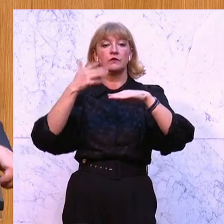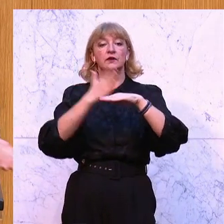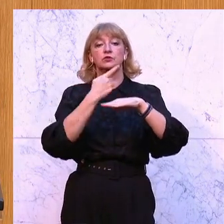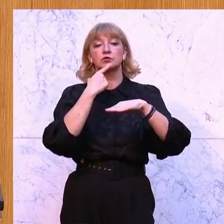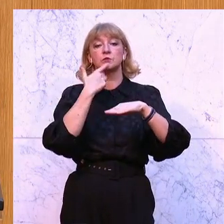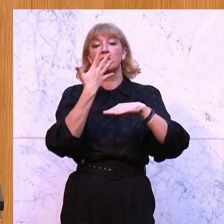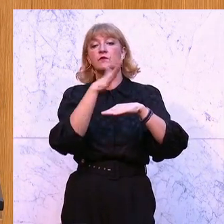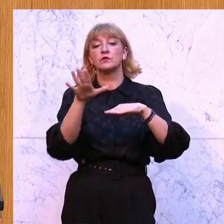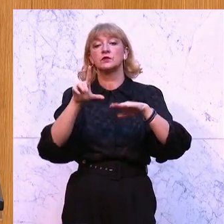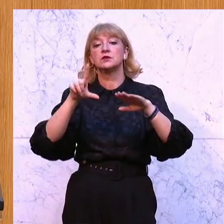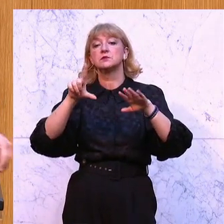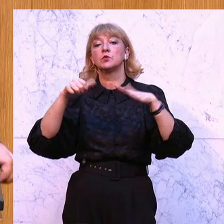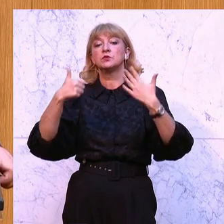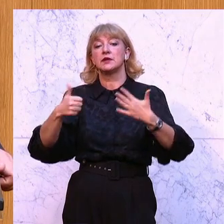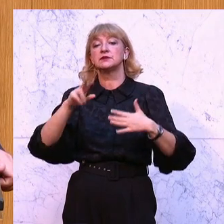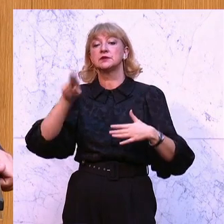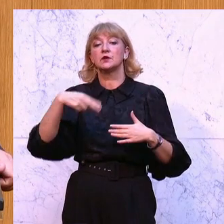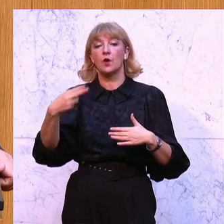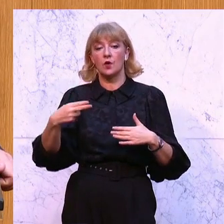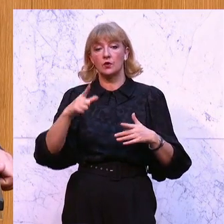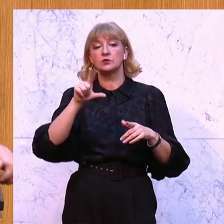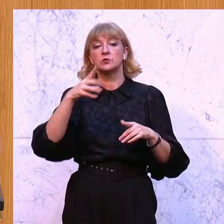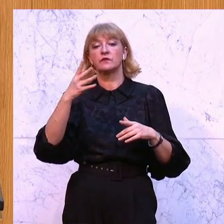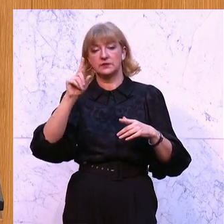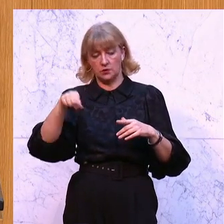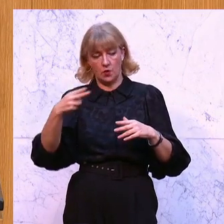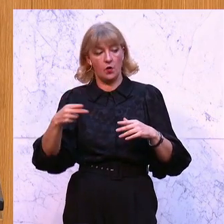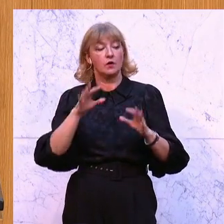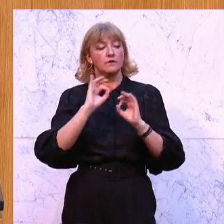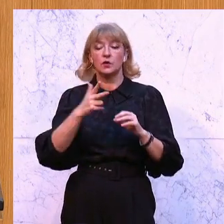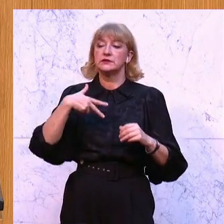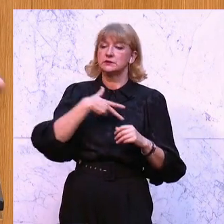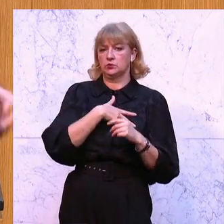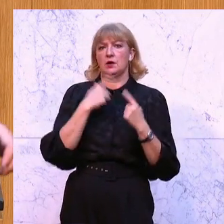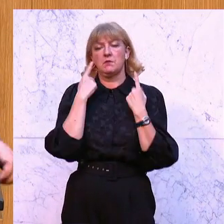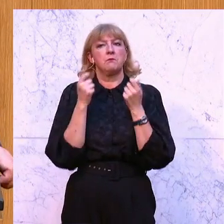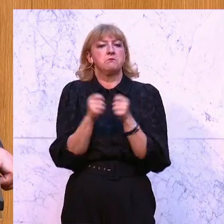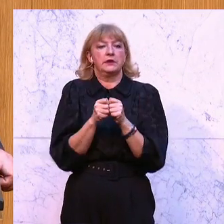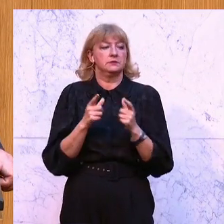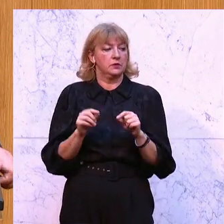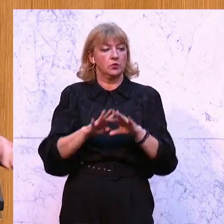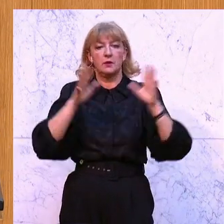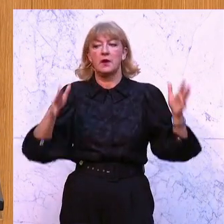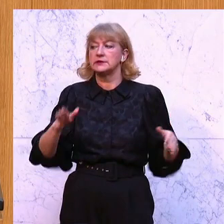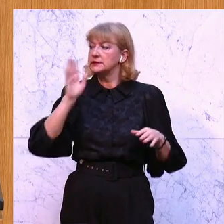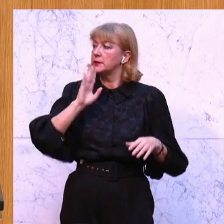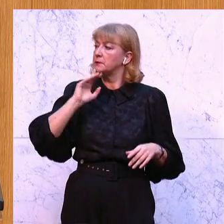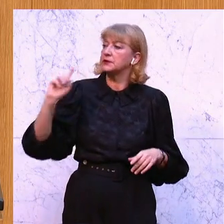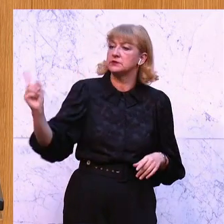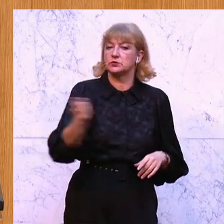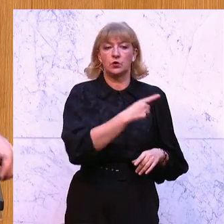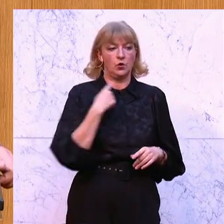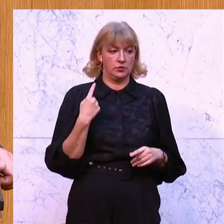erwähnten 567,47 Euro. Wir halten das für sozial gerecht. Das heißt, die Masse der Pensionistinnen